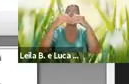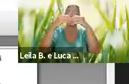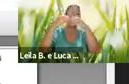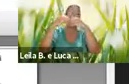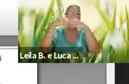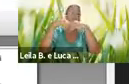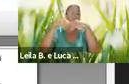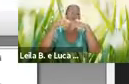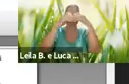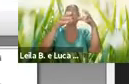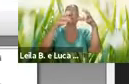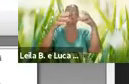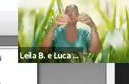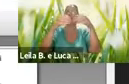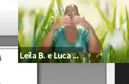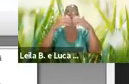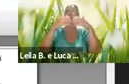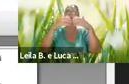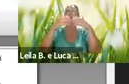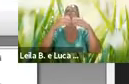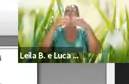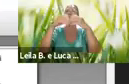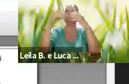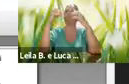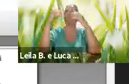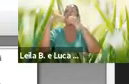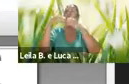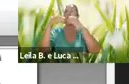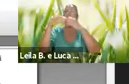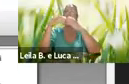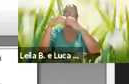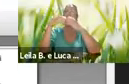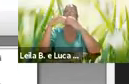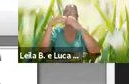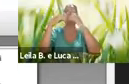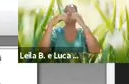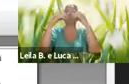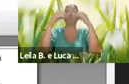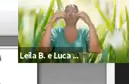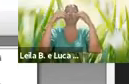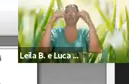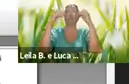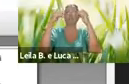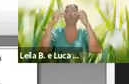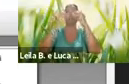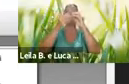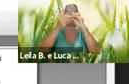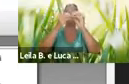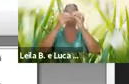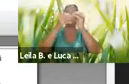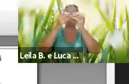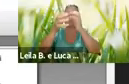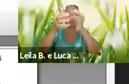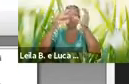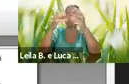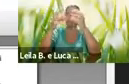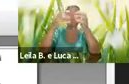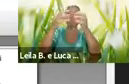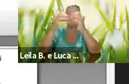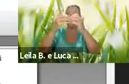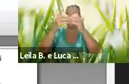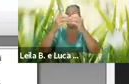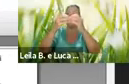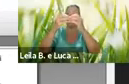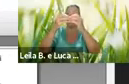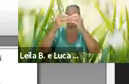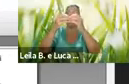combinazioni della materia e della terra sul nostro campo mentale. E ha detto che queste combinazioni di